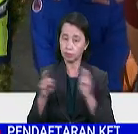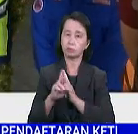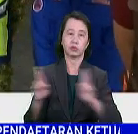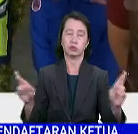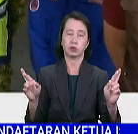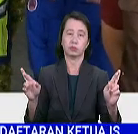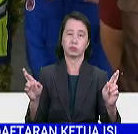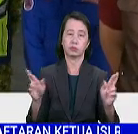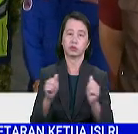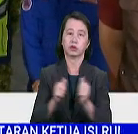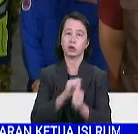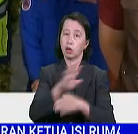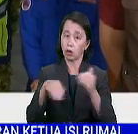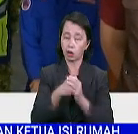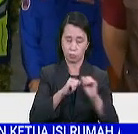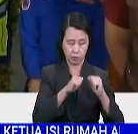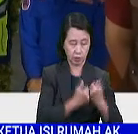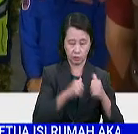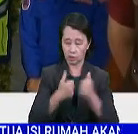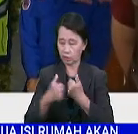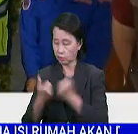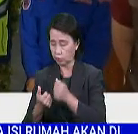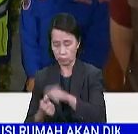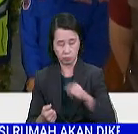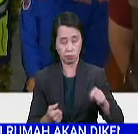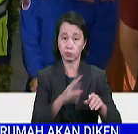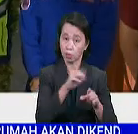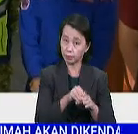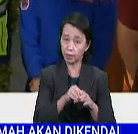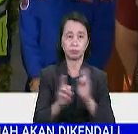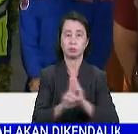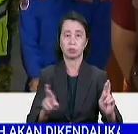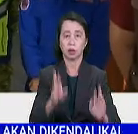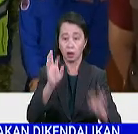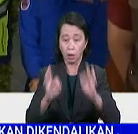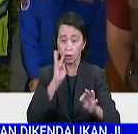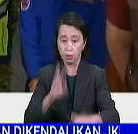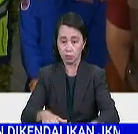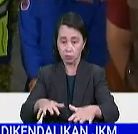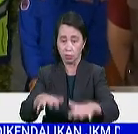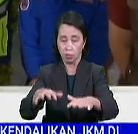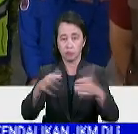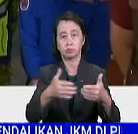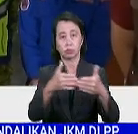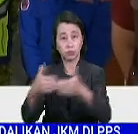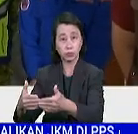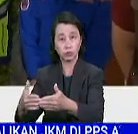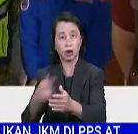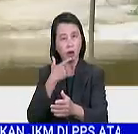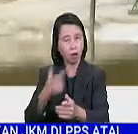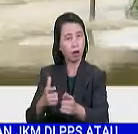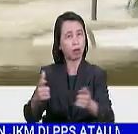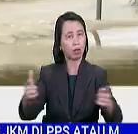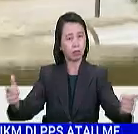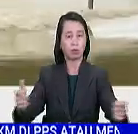dengan semua ijhssi yang terlibat sekiranya rencana belajar ini akan berterusan lebih panjang